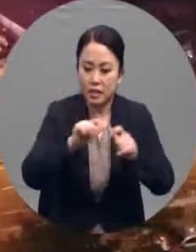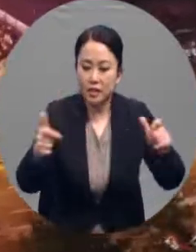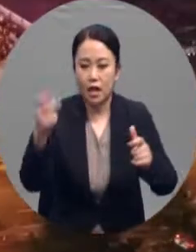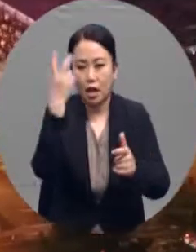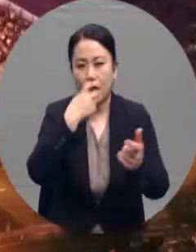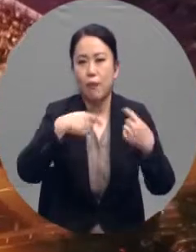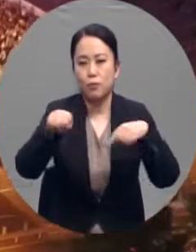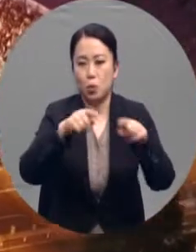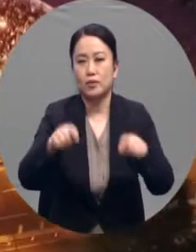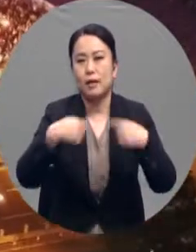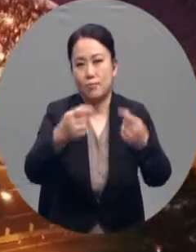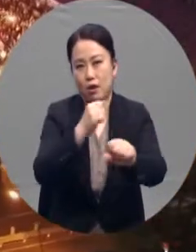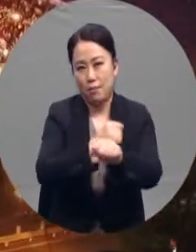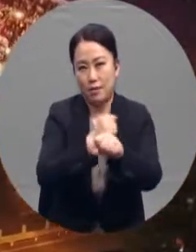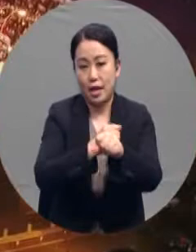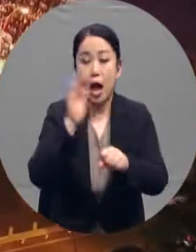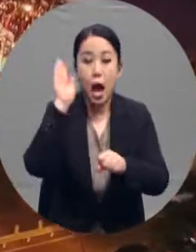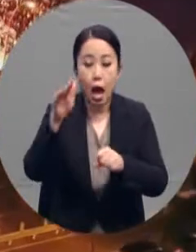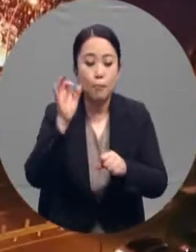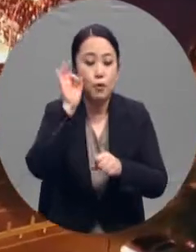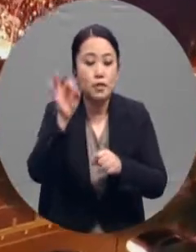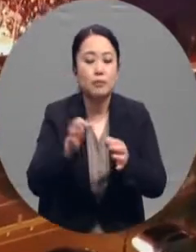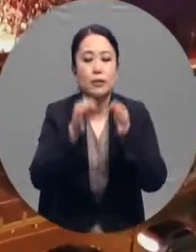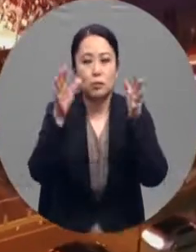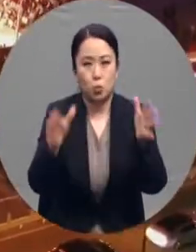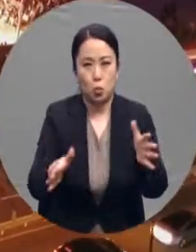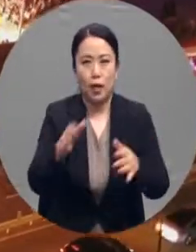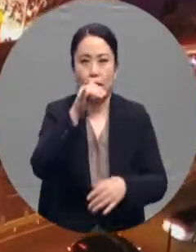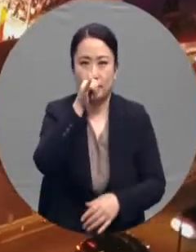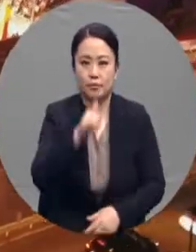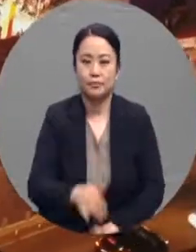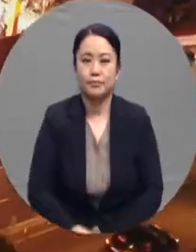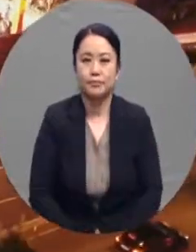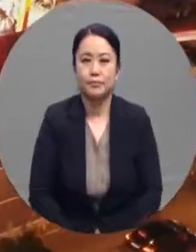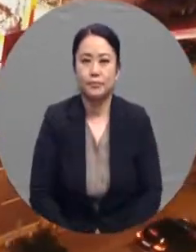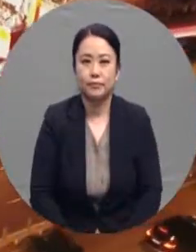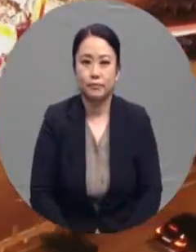부산국제영화제는 앞으로 열흘간 이어집니다. MBC 뉴스 김민아입니다.